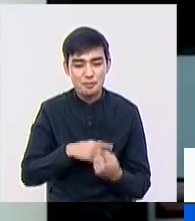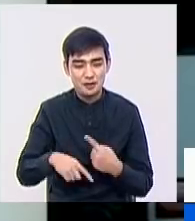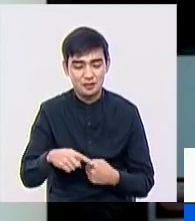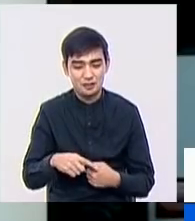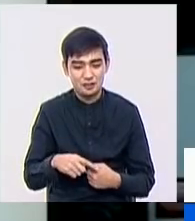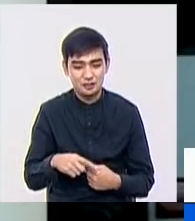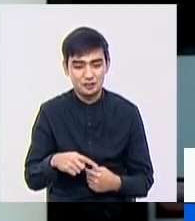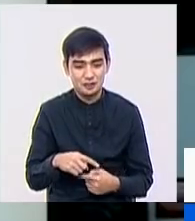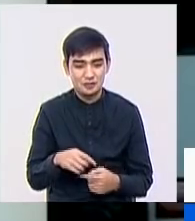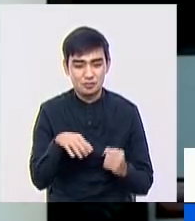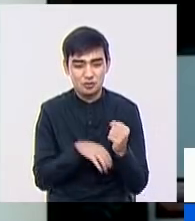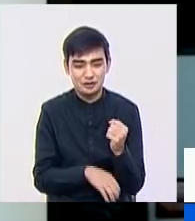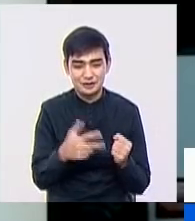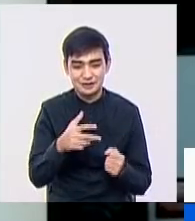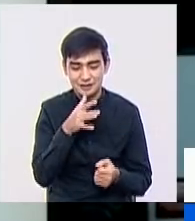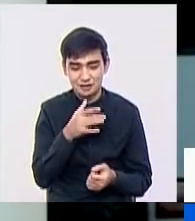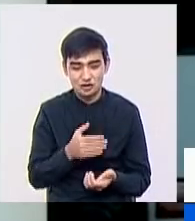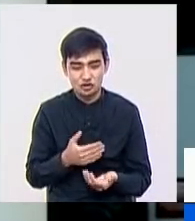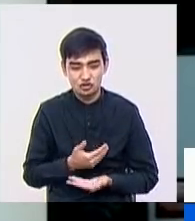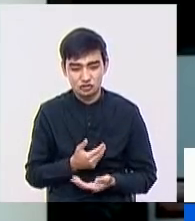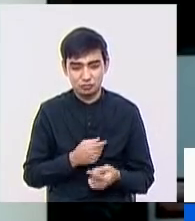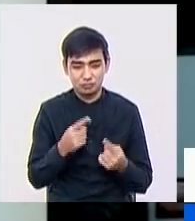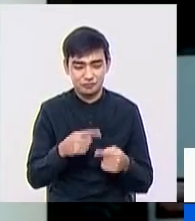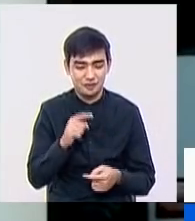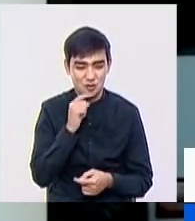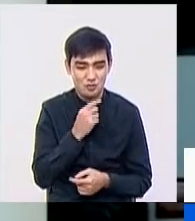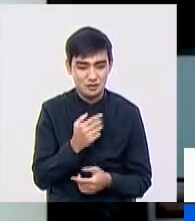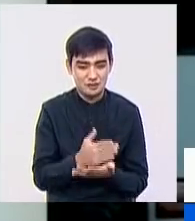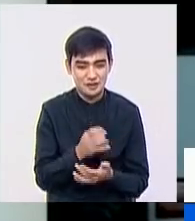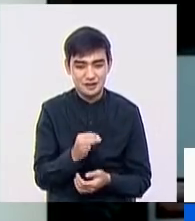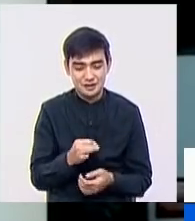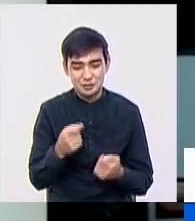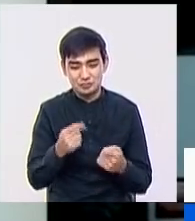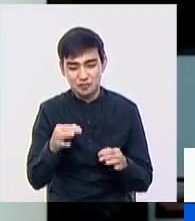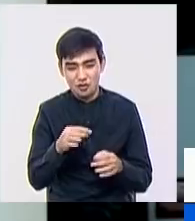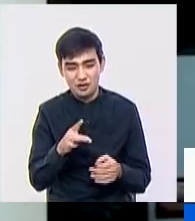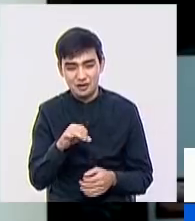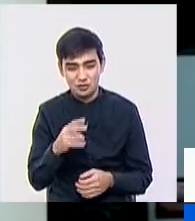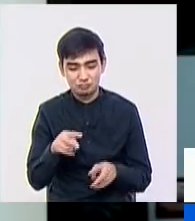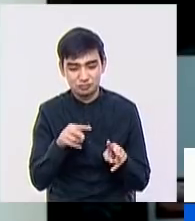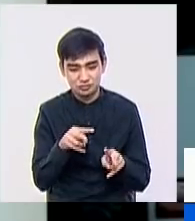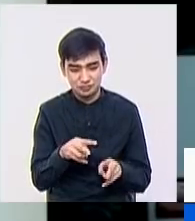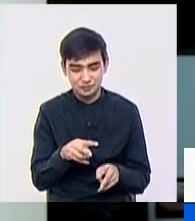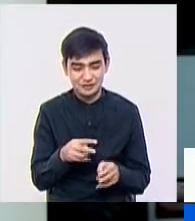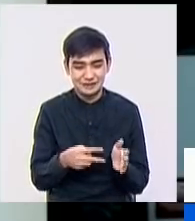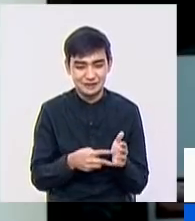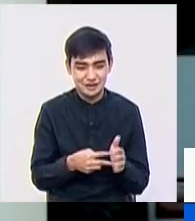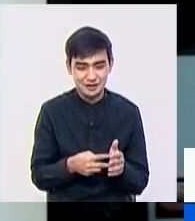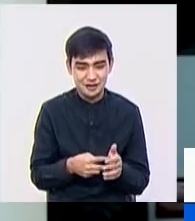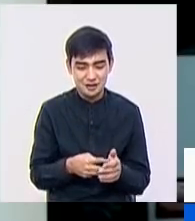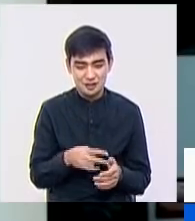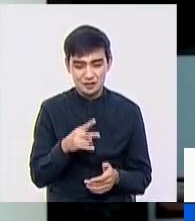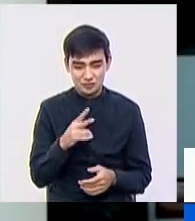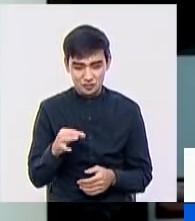так скажем, последние 30 лет живем в рыночной экономике, и рыночные механизмы регулируют цены.